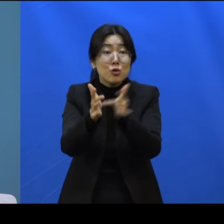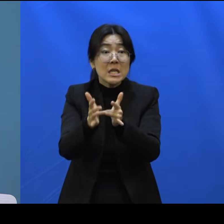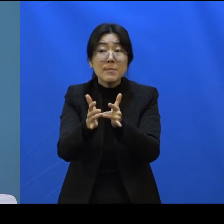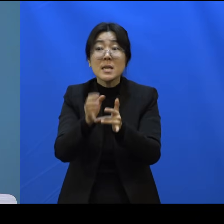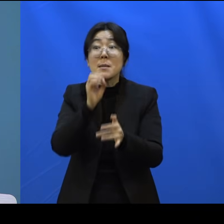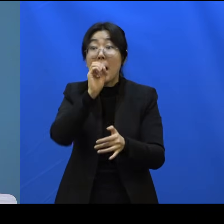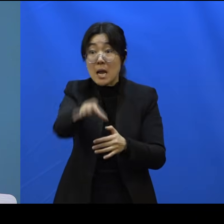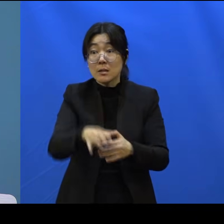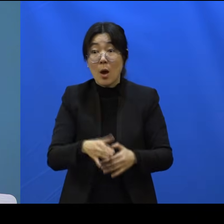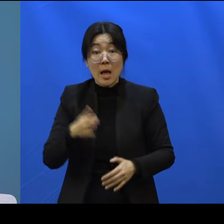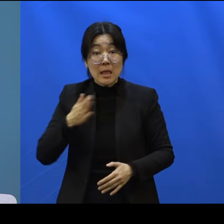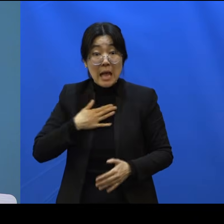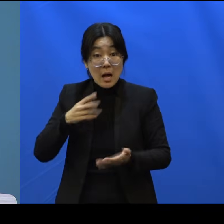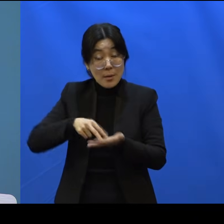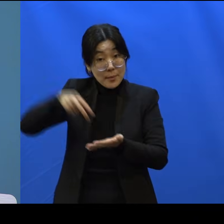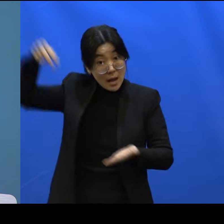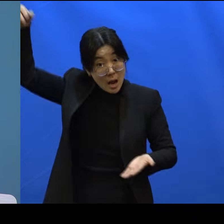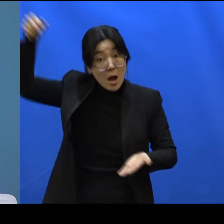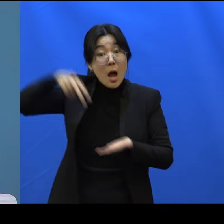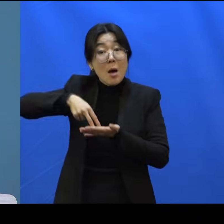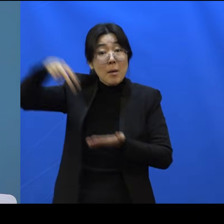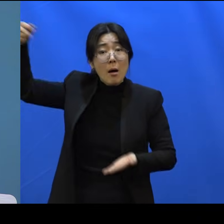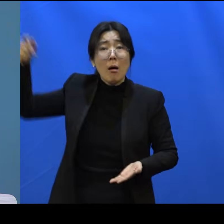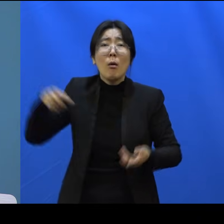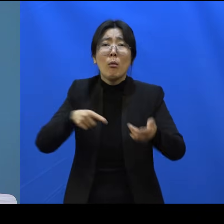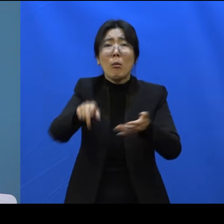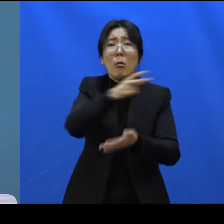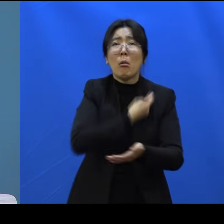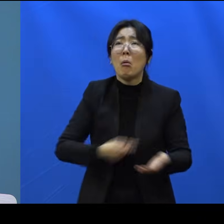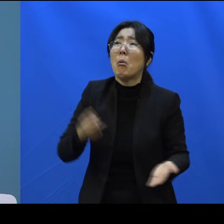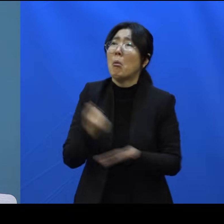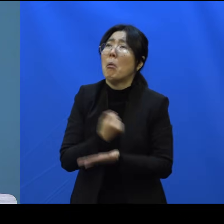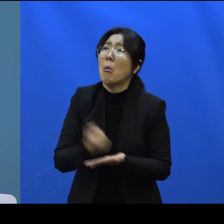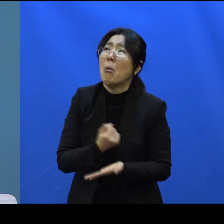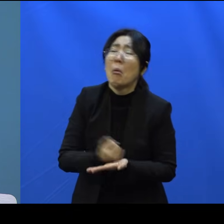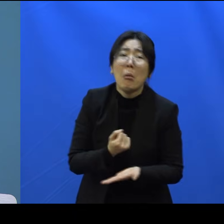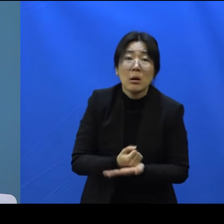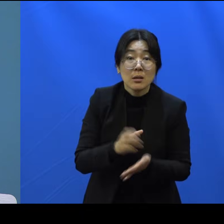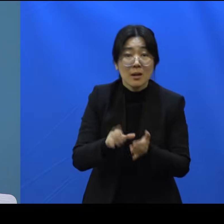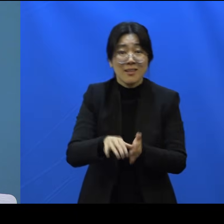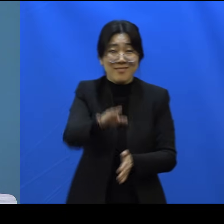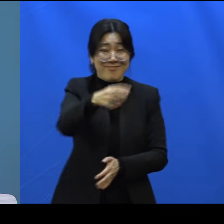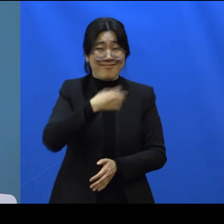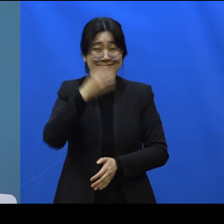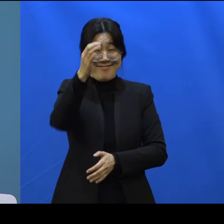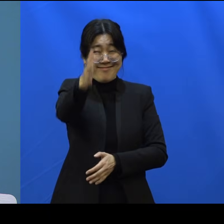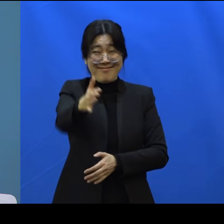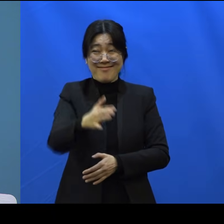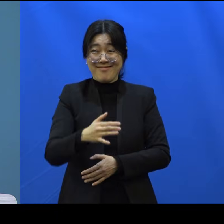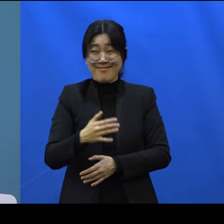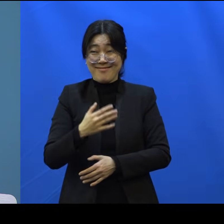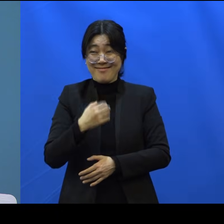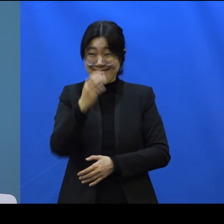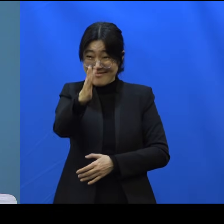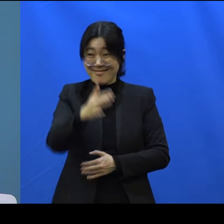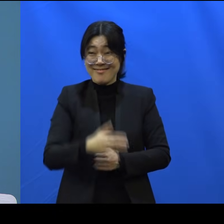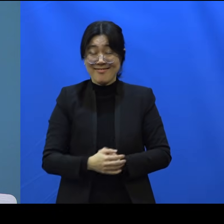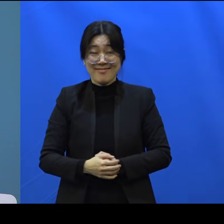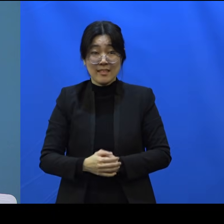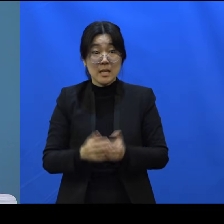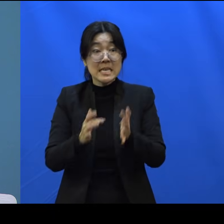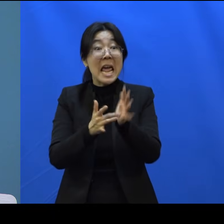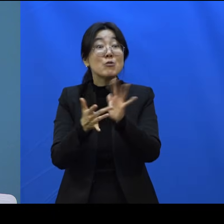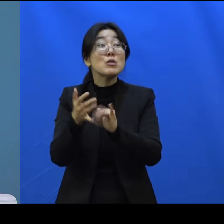여러분, 예수님이 내 곁에 지금 실제로 계신다고 생각하고 그분이 나와 함께 다니신다고 생각해 보세요. 엄청난 거죠. 그런데